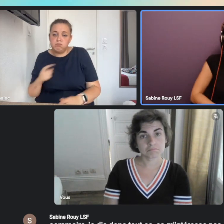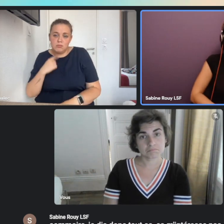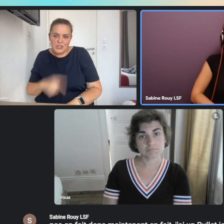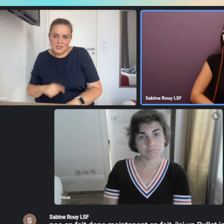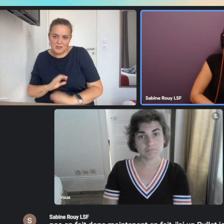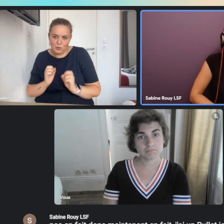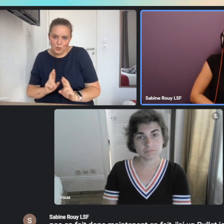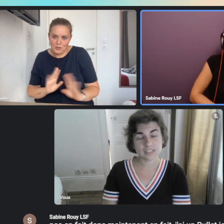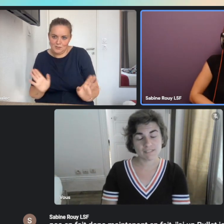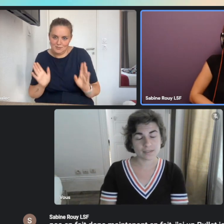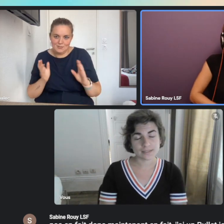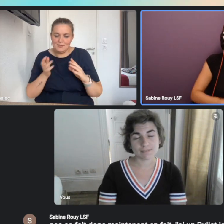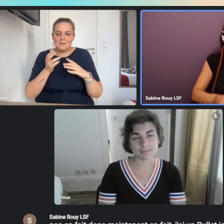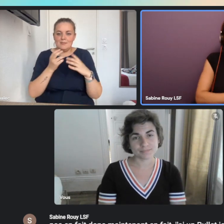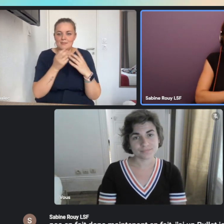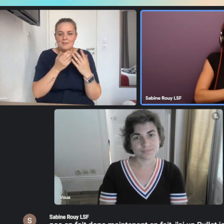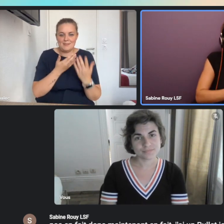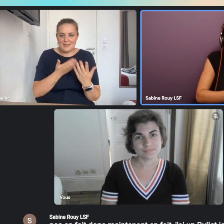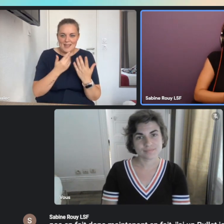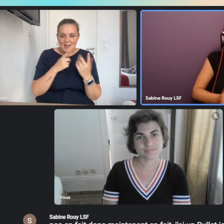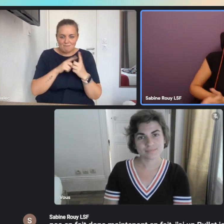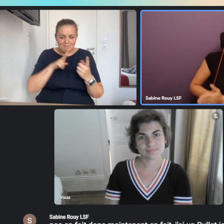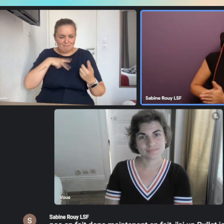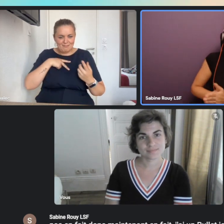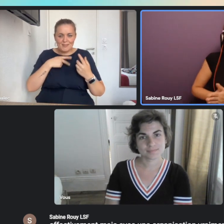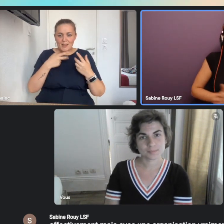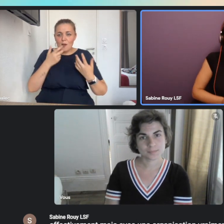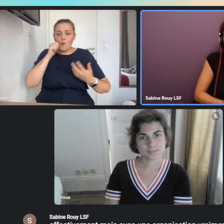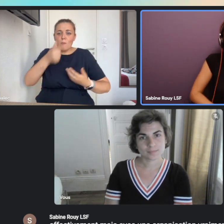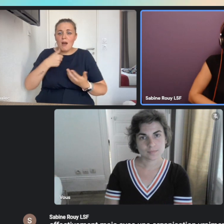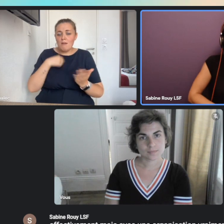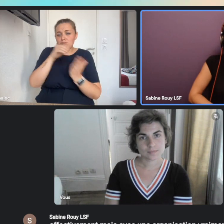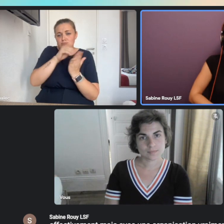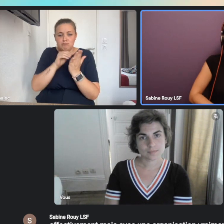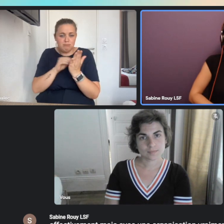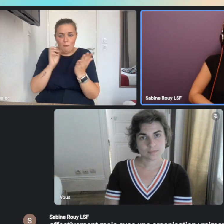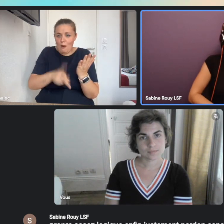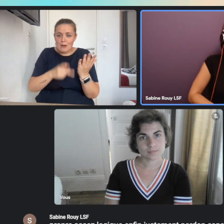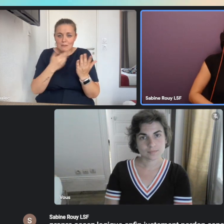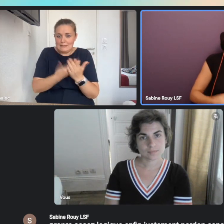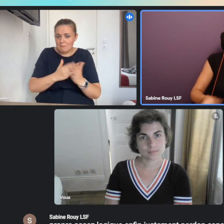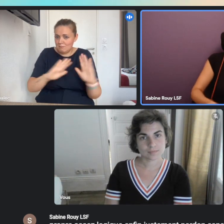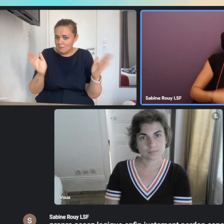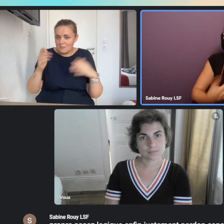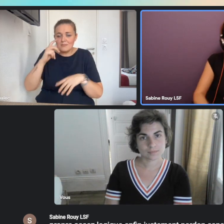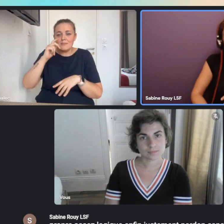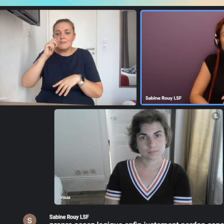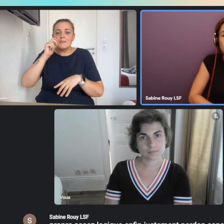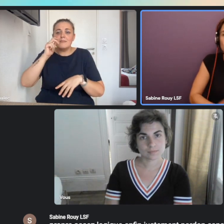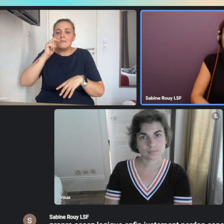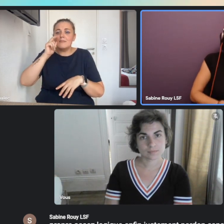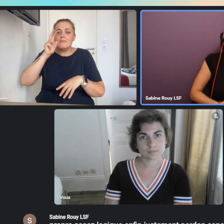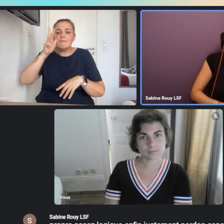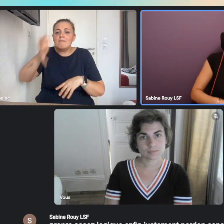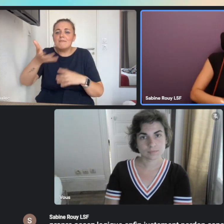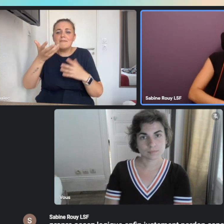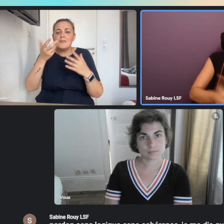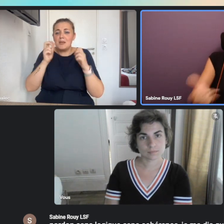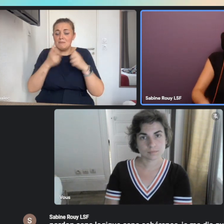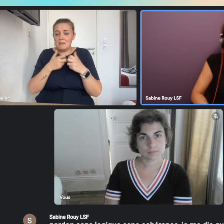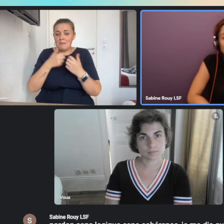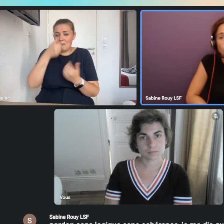indispensable. Il y a pas de lien, si j'essaye de faire des liens entre chaque page, c'est vraiment un échec et donc je note, voilà, tiens, le lendemain, je vais faire ça